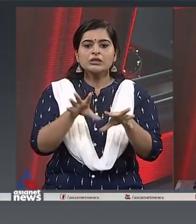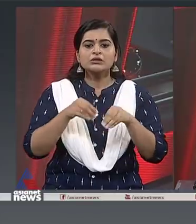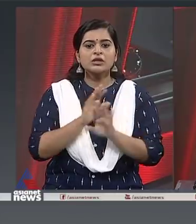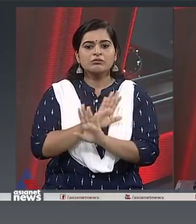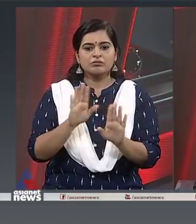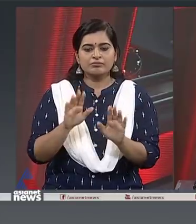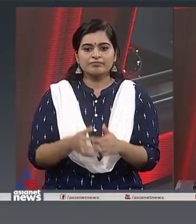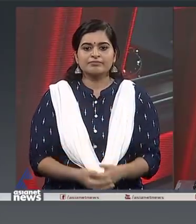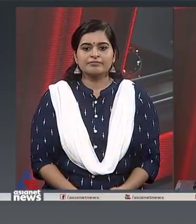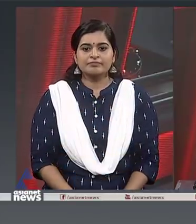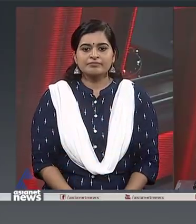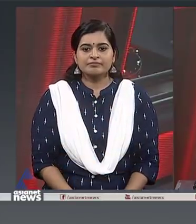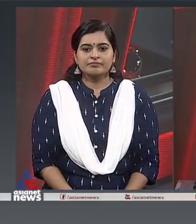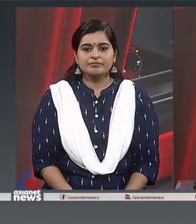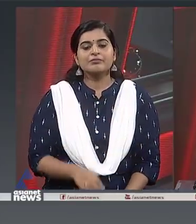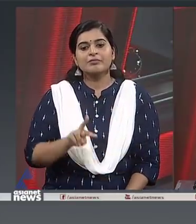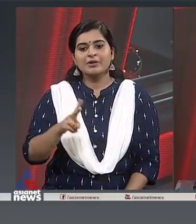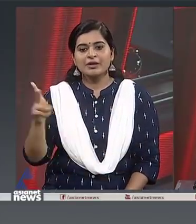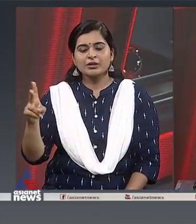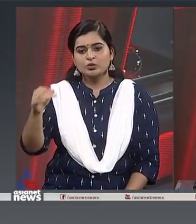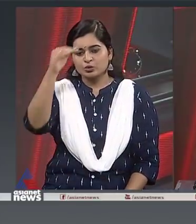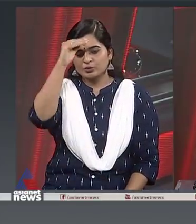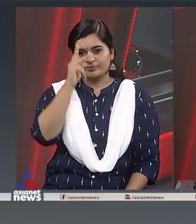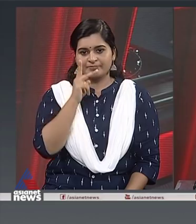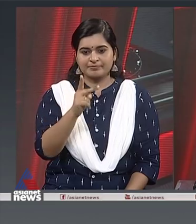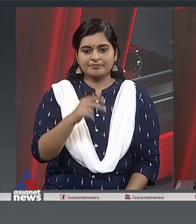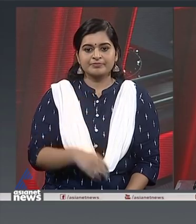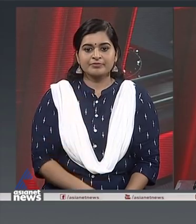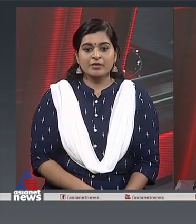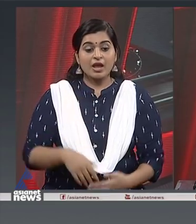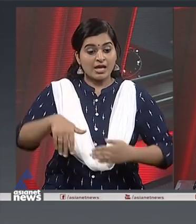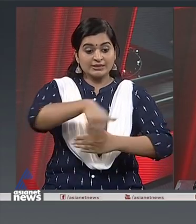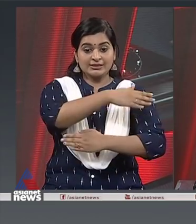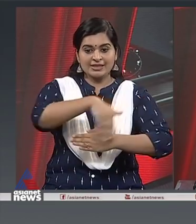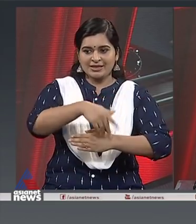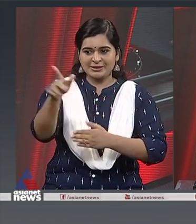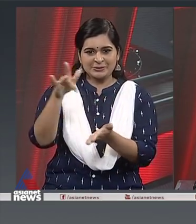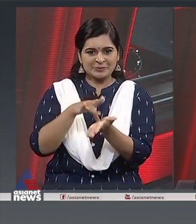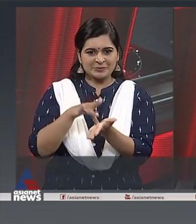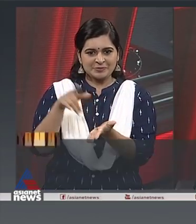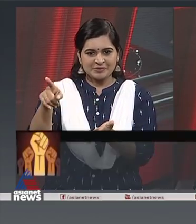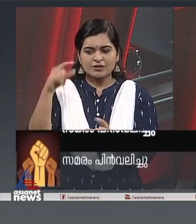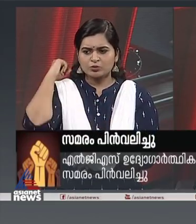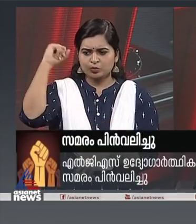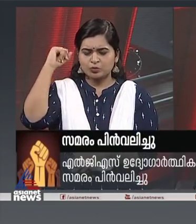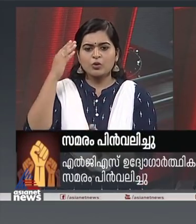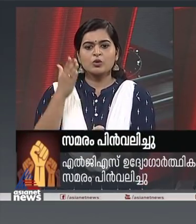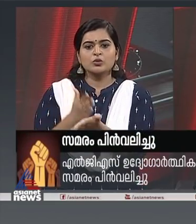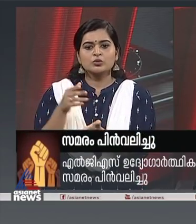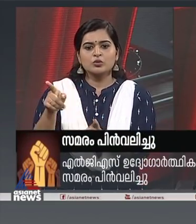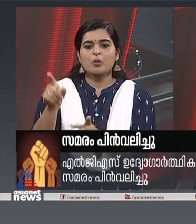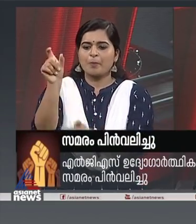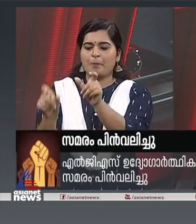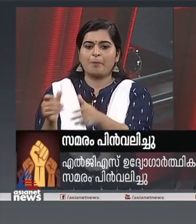ഉന്നയിക്കുകയാണ്. മറ്റ് റിപ്പോർട്ടുകളിലേക്ക്. സെക്രട്ടേറിയറ്റിന് മുന്നിലെ സമരം അവസാനിപ്പിച്ച ലാസ്റ്റ് ഗ്രേഡ് ഉദ്യോഗാർത്ഥികൾ മന്ത്രി AK ബാലനുമായി നടത്തിയ